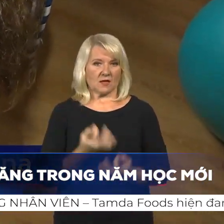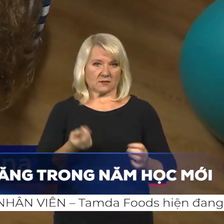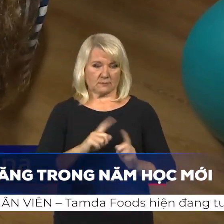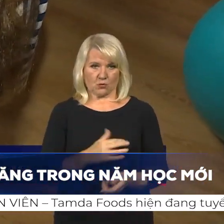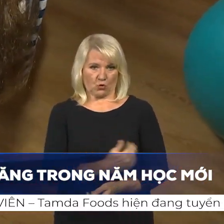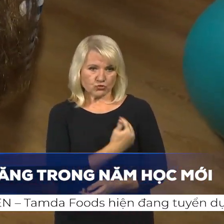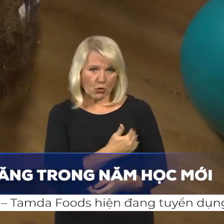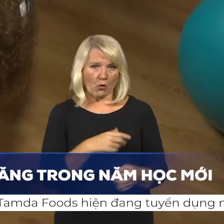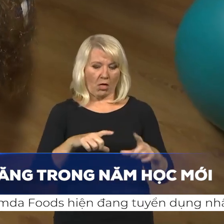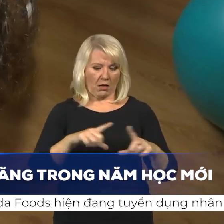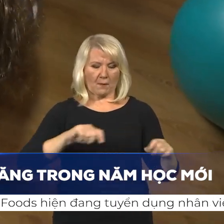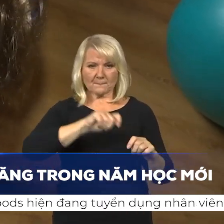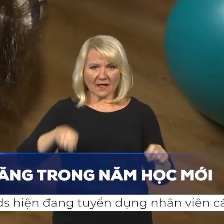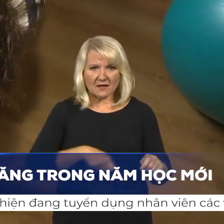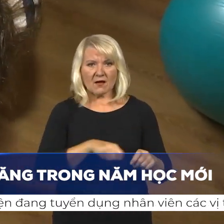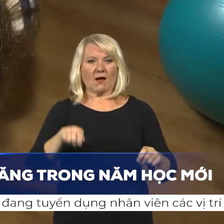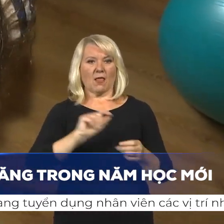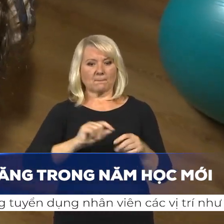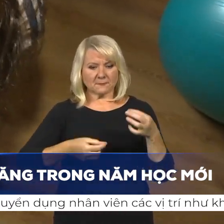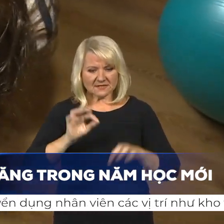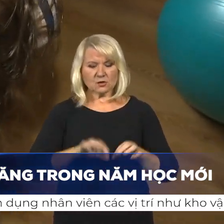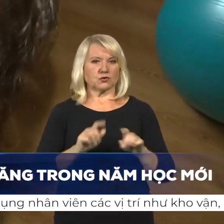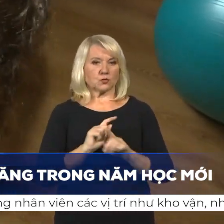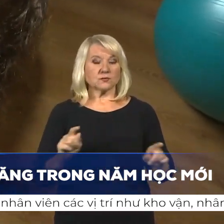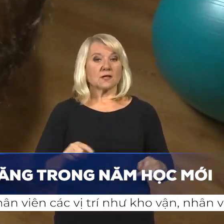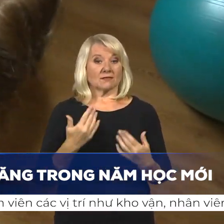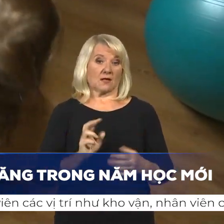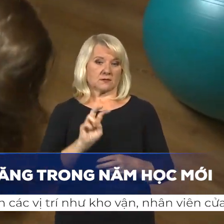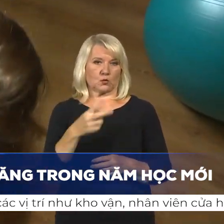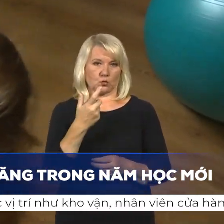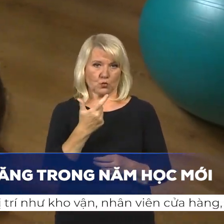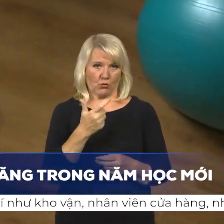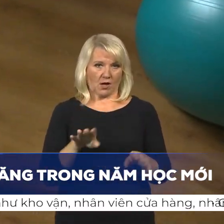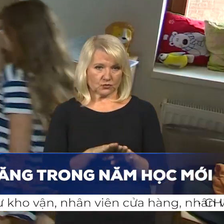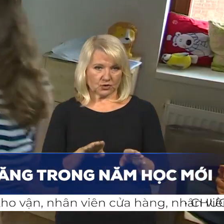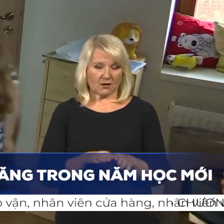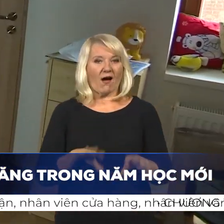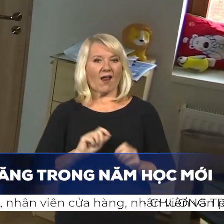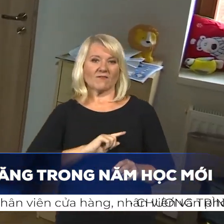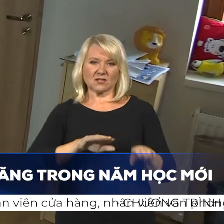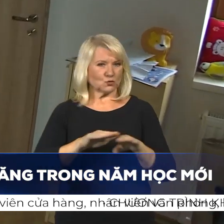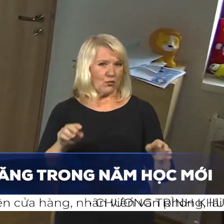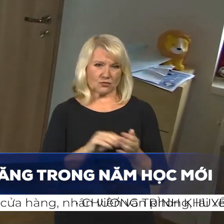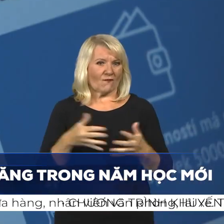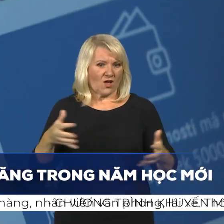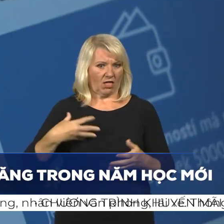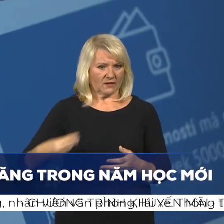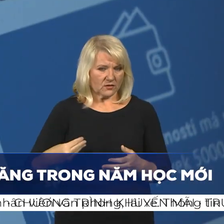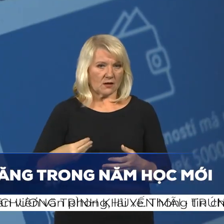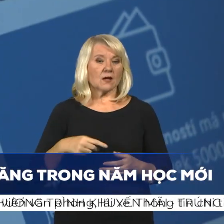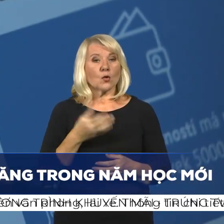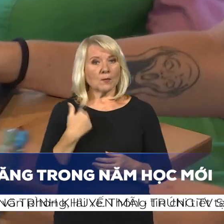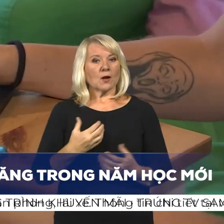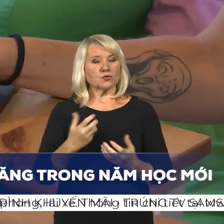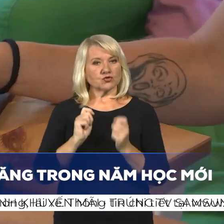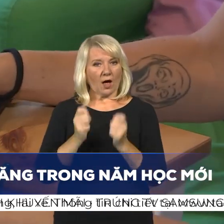cung cấp khoản trợ cấp 5000 corolun đối với mỗi trẻ em để giúp đỡ cho các hộ gia đình tính đến sáng ngày hôm qua có 16.000 người đã nhận được tiền